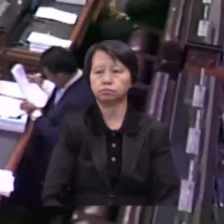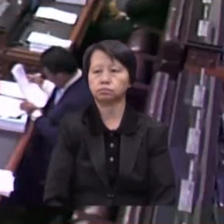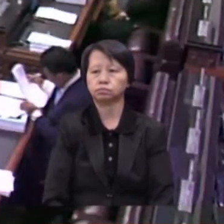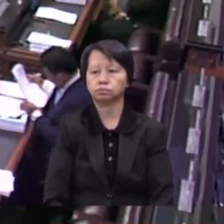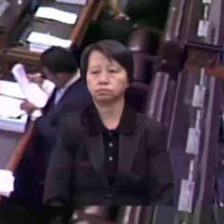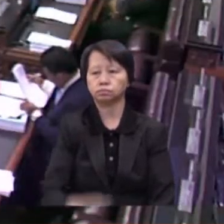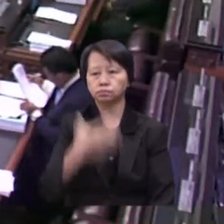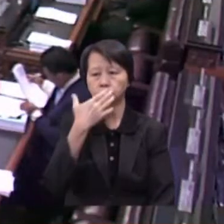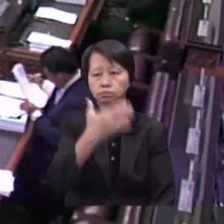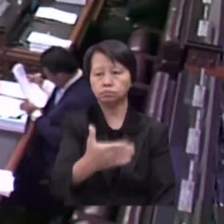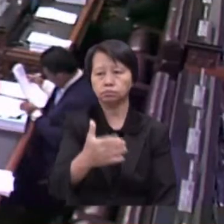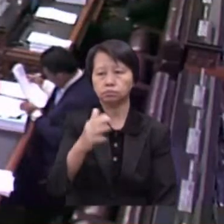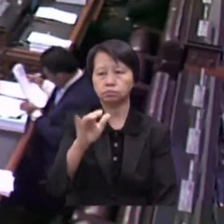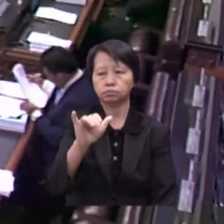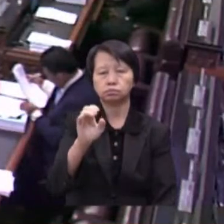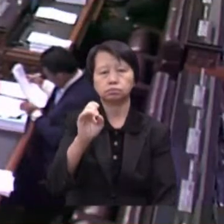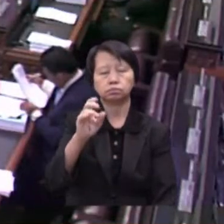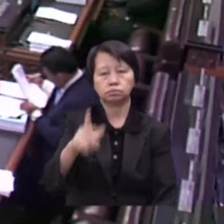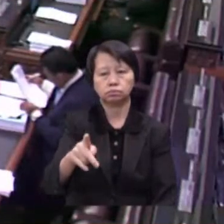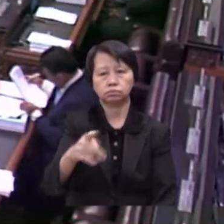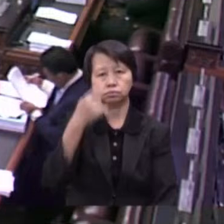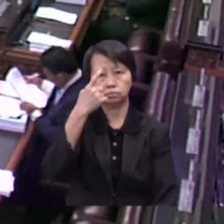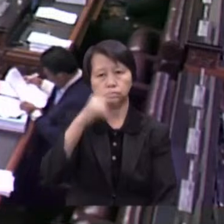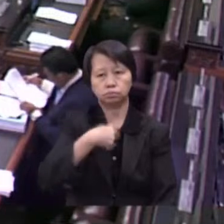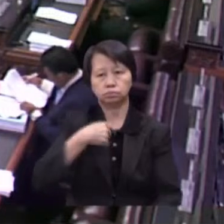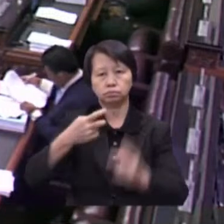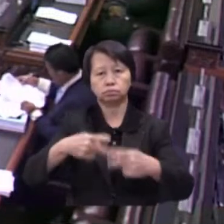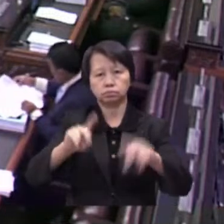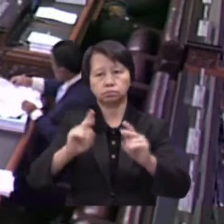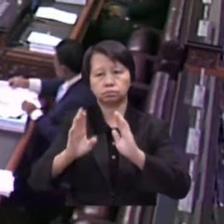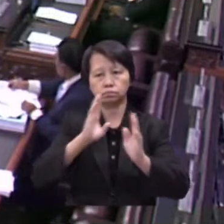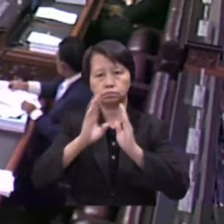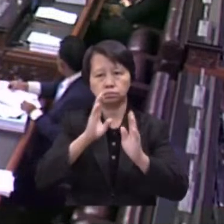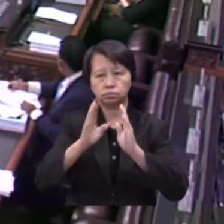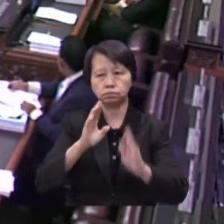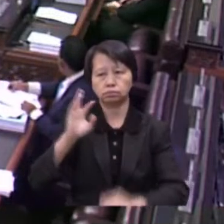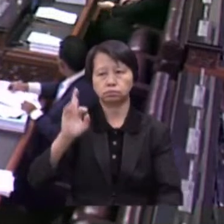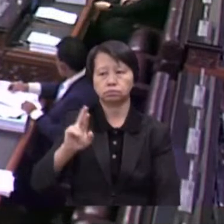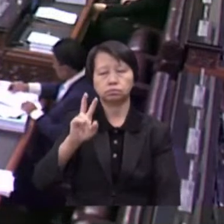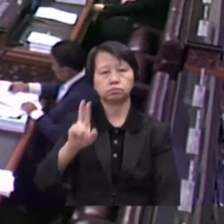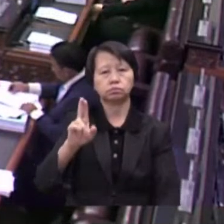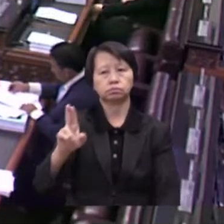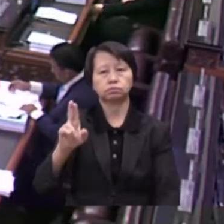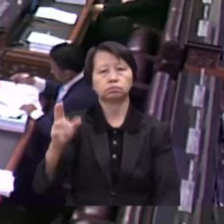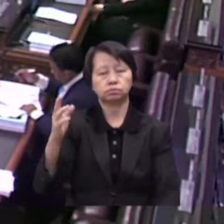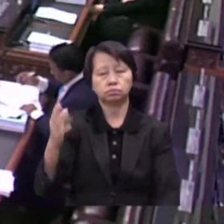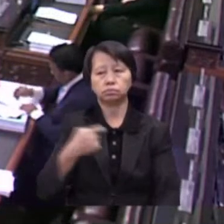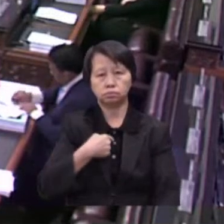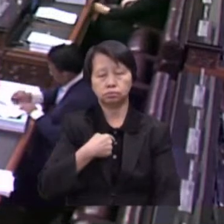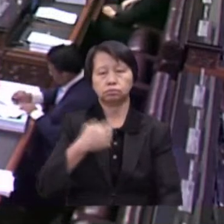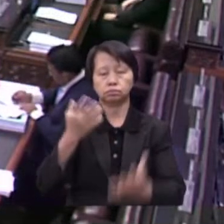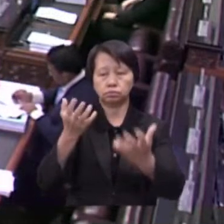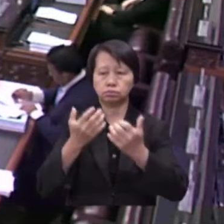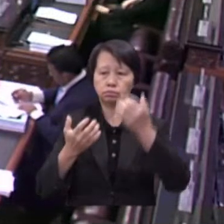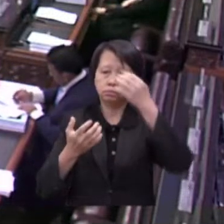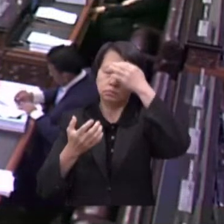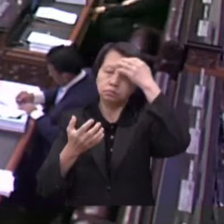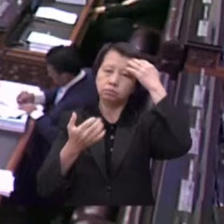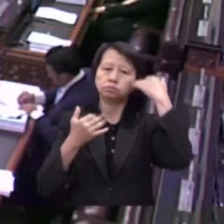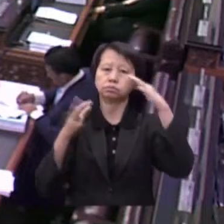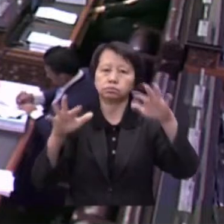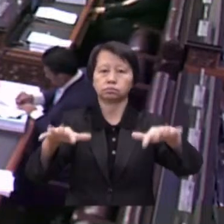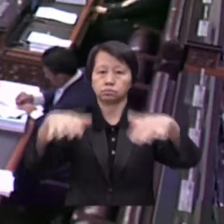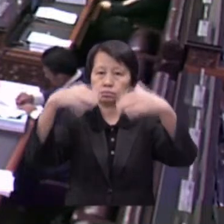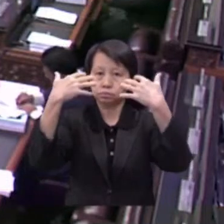Terima kasih yang di betul bagi saya peluang untuk berbahasa dalam Aryo ini saya ingin menarik